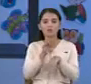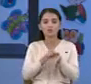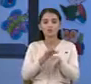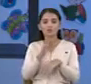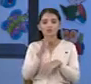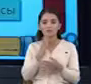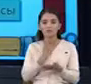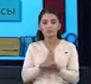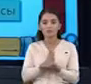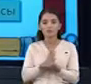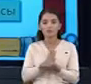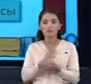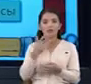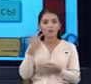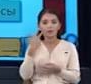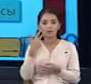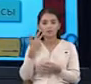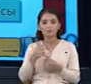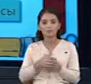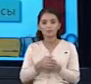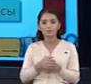часы? У кота?